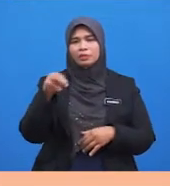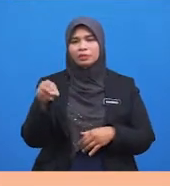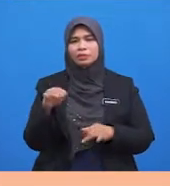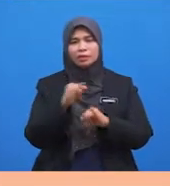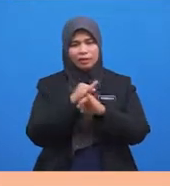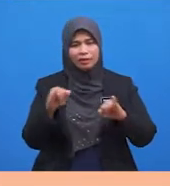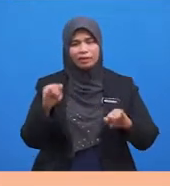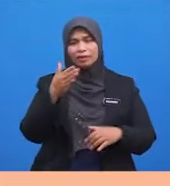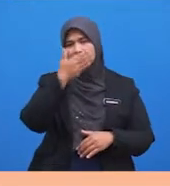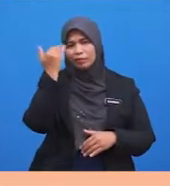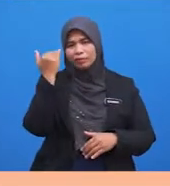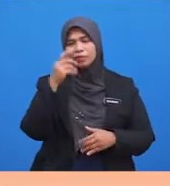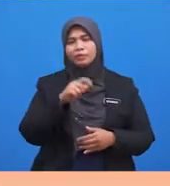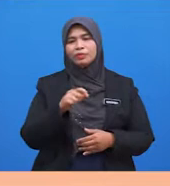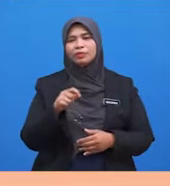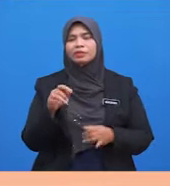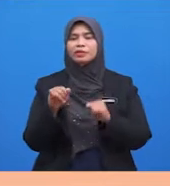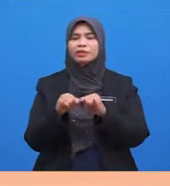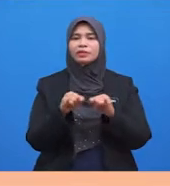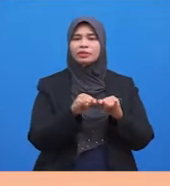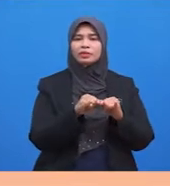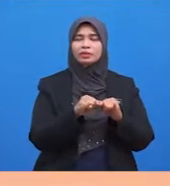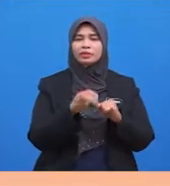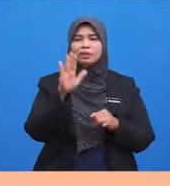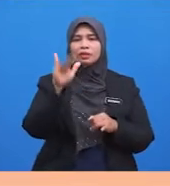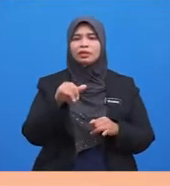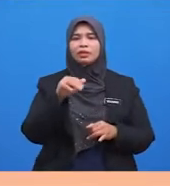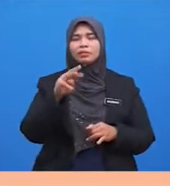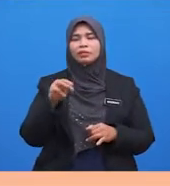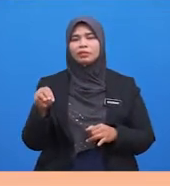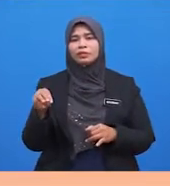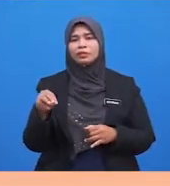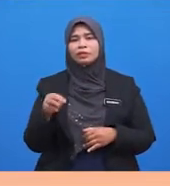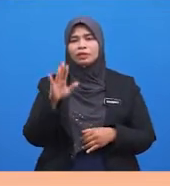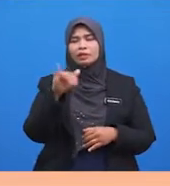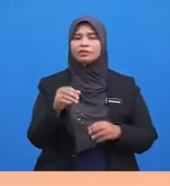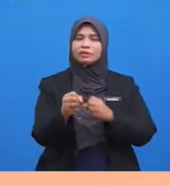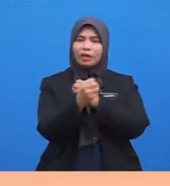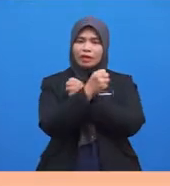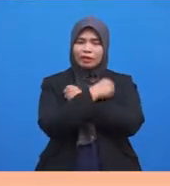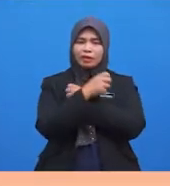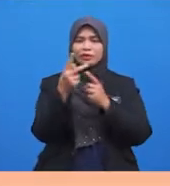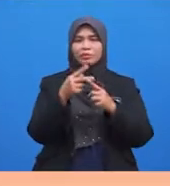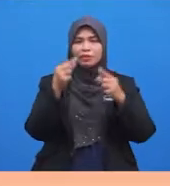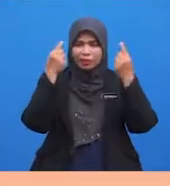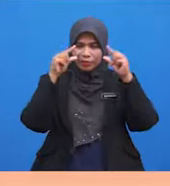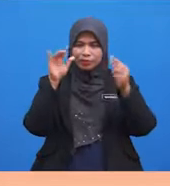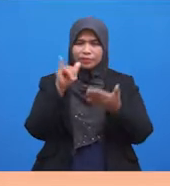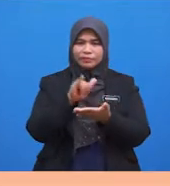lupa tuliskan juga yang murid-murid sayangkan guru